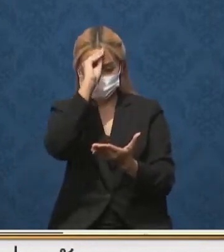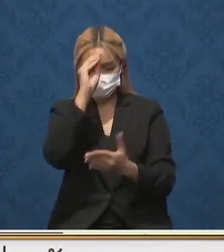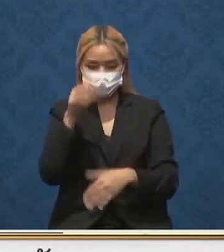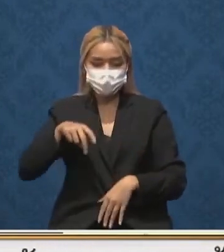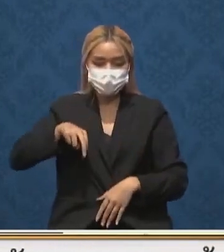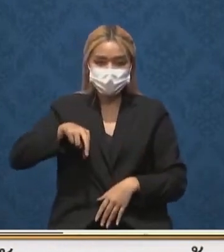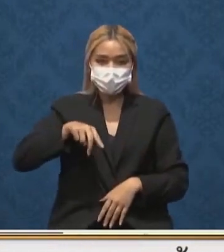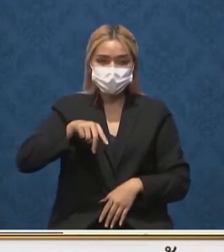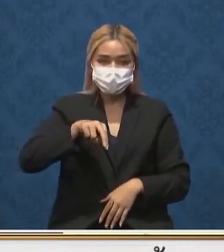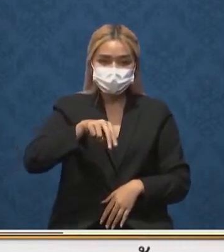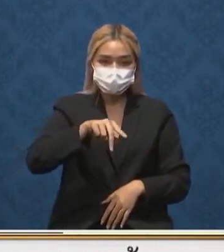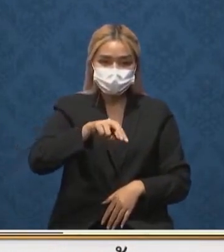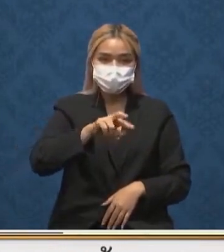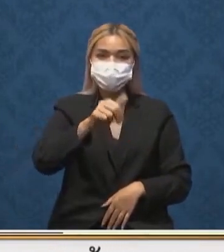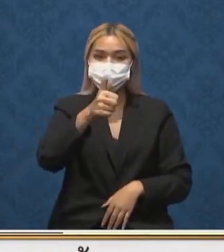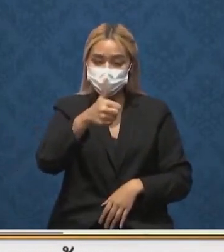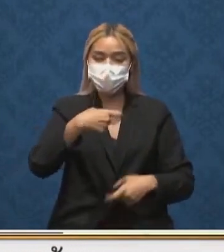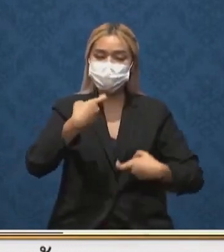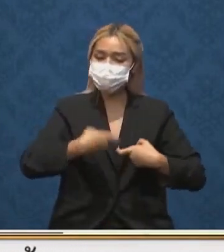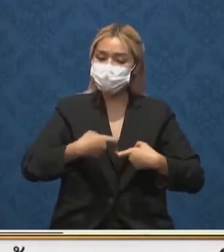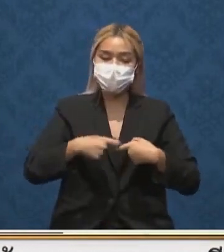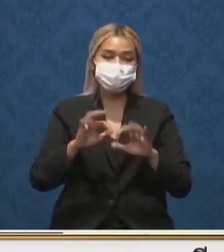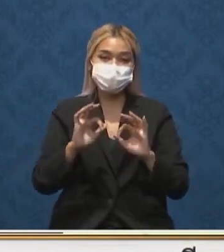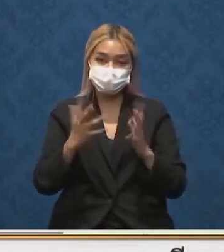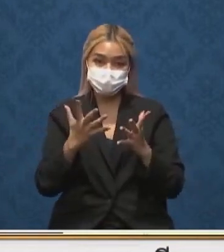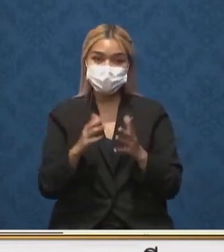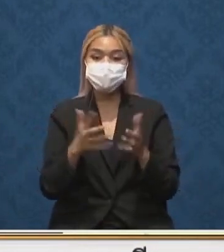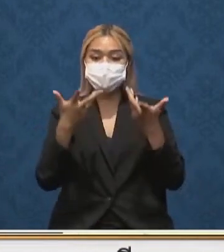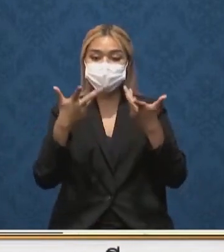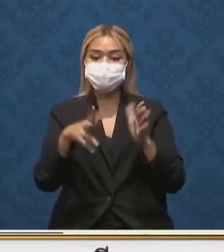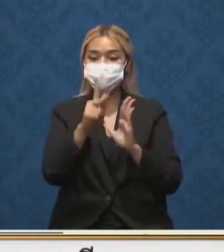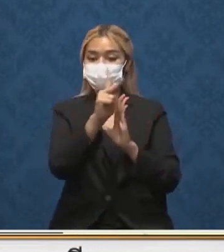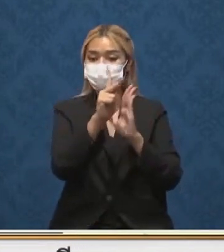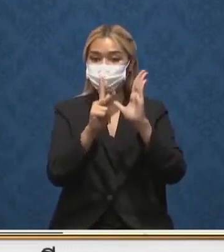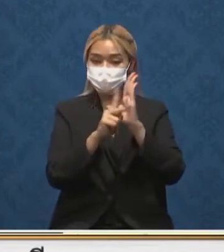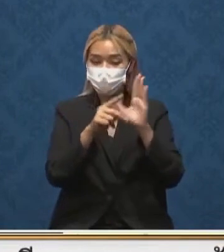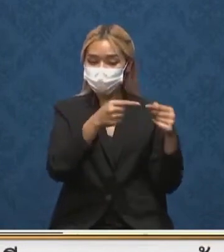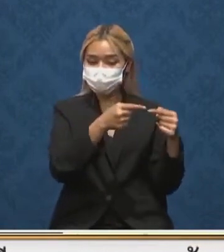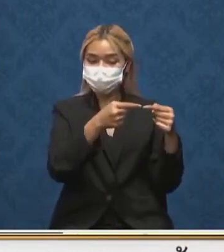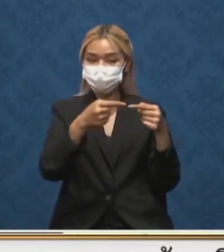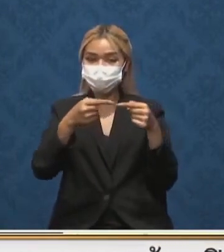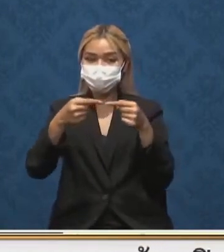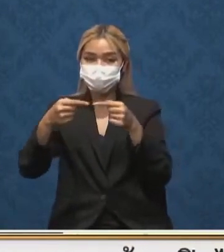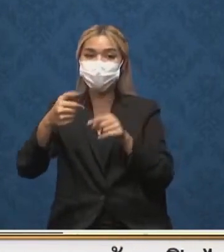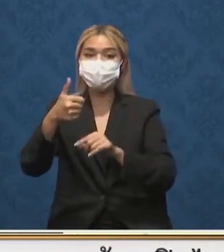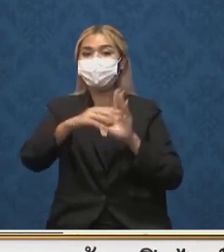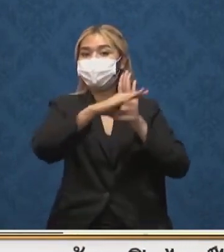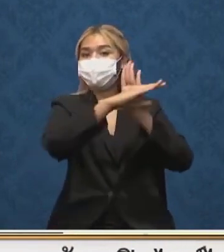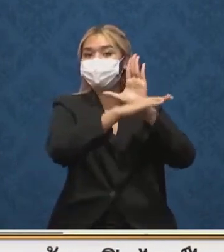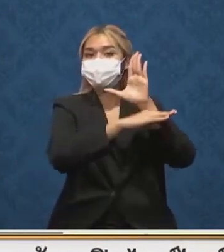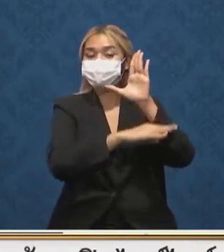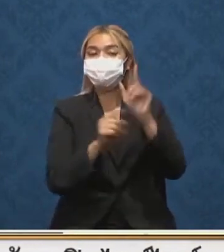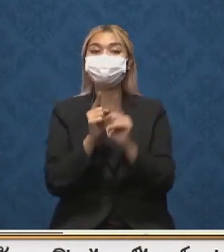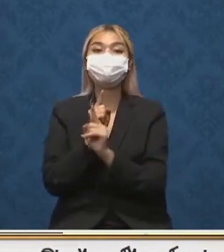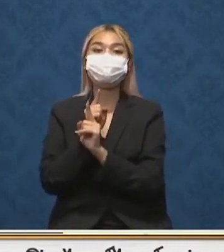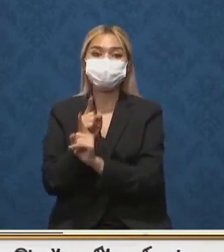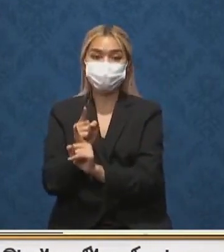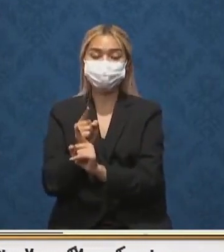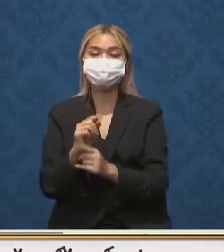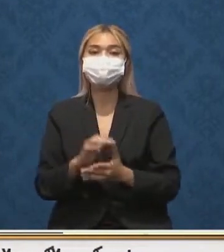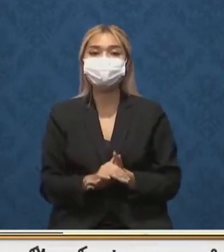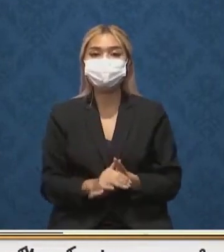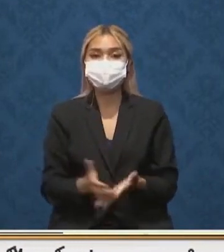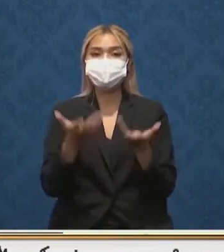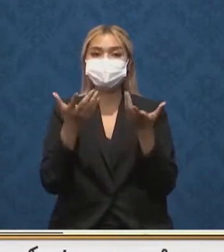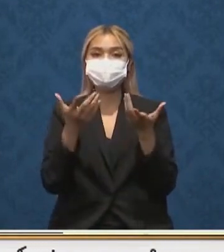หนังสือแล้วให้การดำเนินการทางกฎหมายมาเดินต่อไปได้นั่นคือแนวทางที่เขาทำนะครับใน